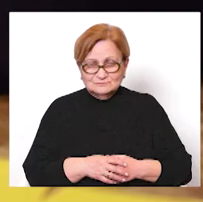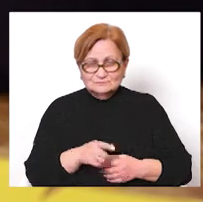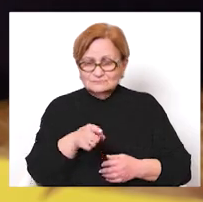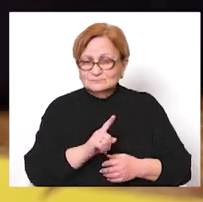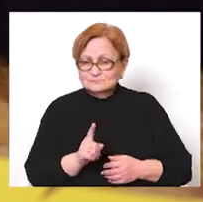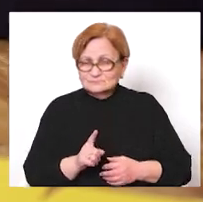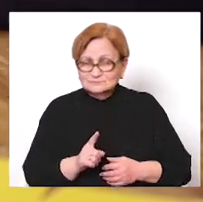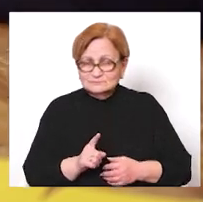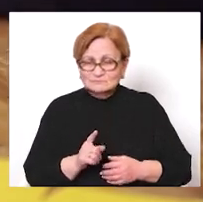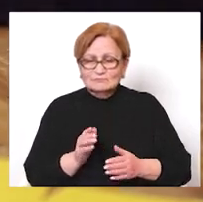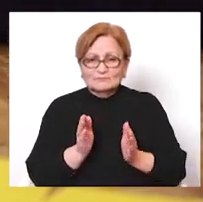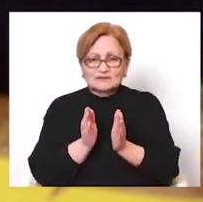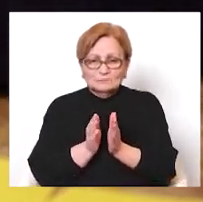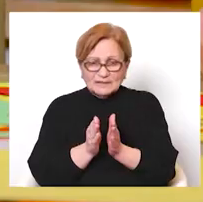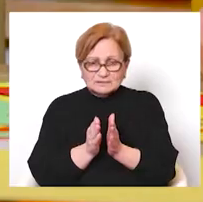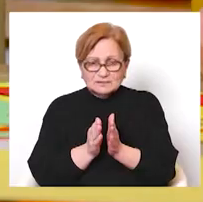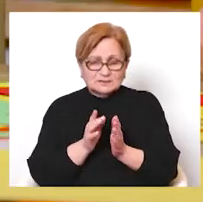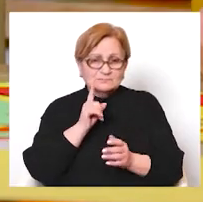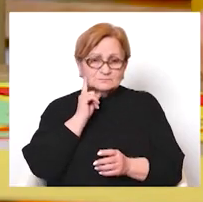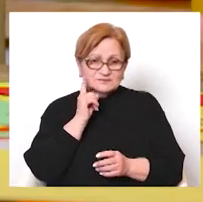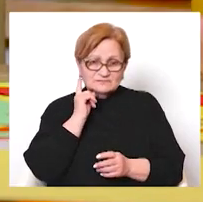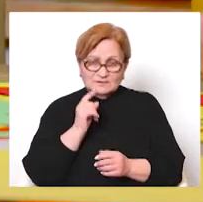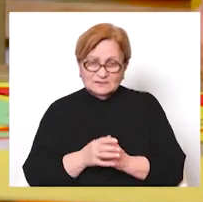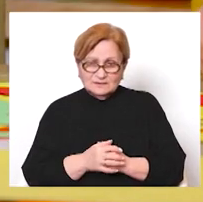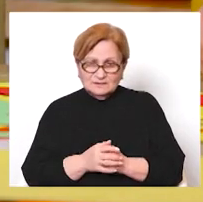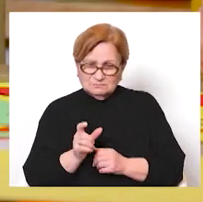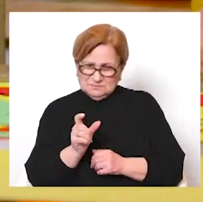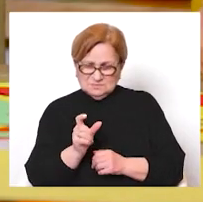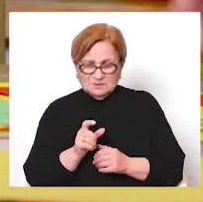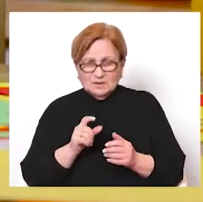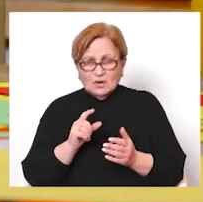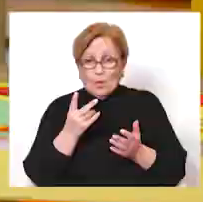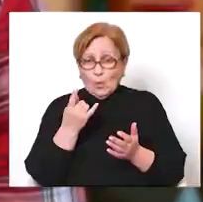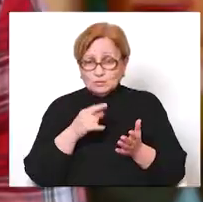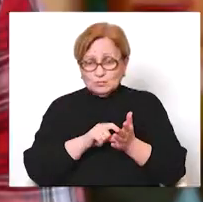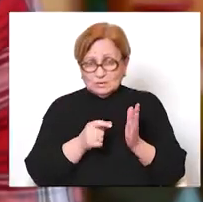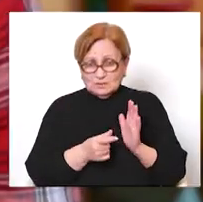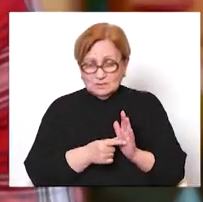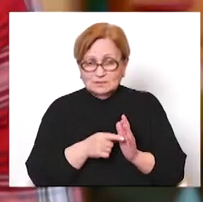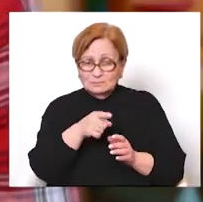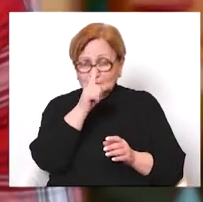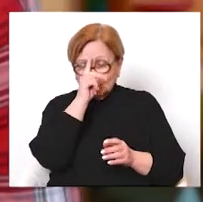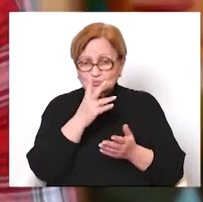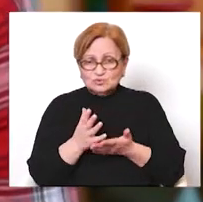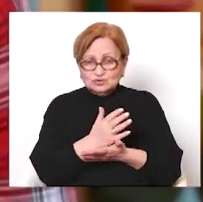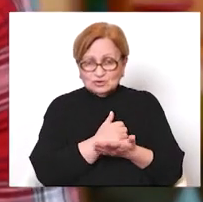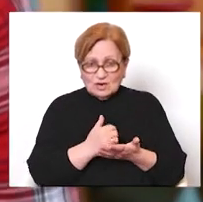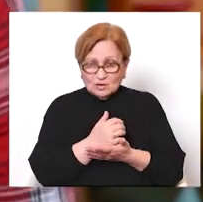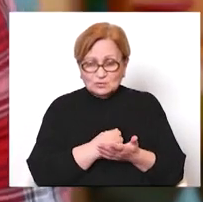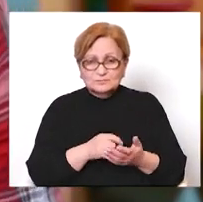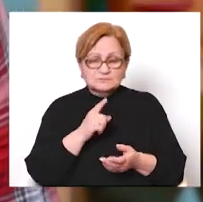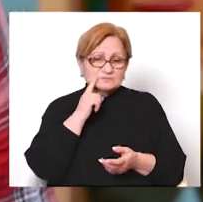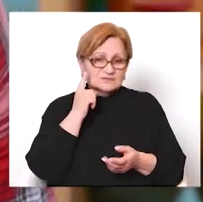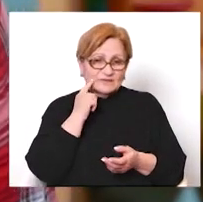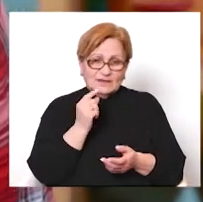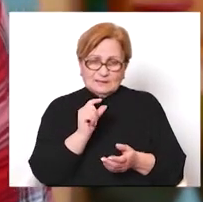ეს რა არის? რა მოგა? პატარა მწვანე. პატარა მწვანე ოთხკუთხედი. ესე იგი, ნიკომ უნდა შეაგროვოს პატარა მწვანე